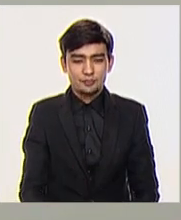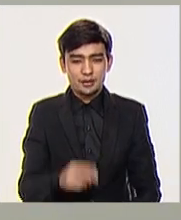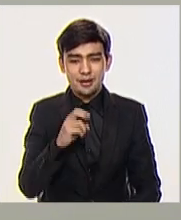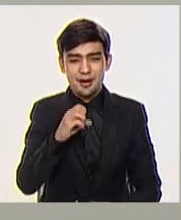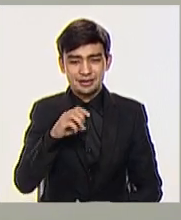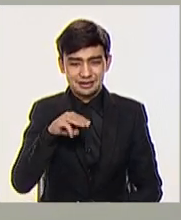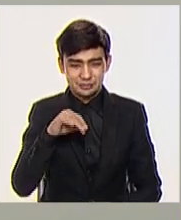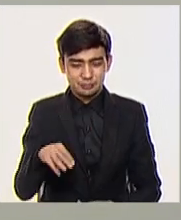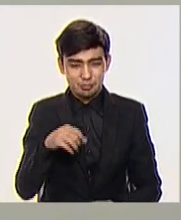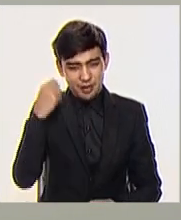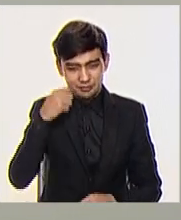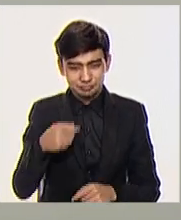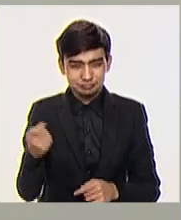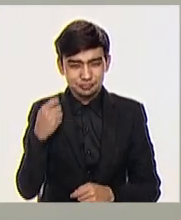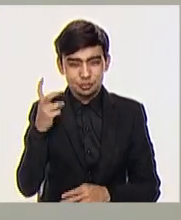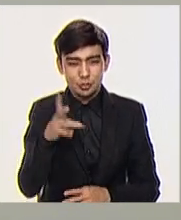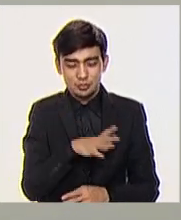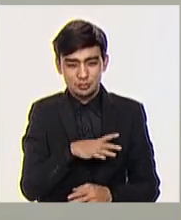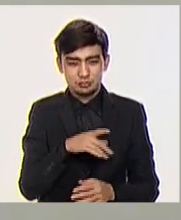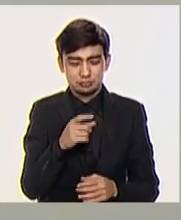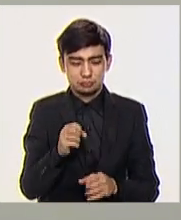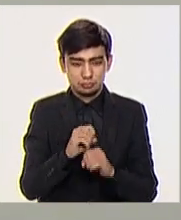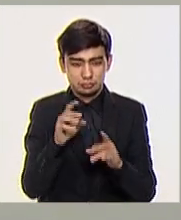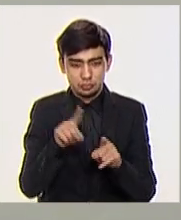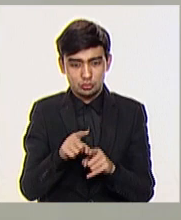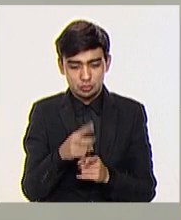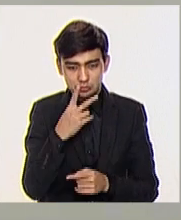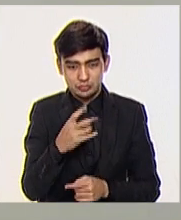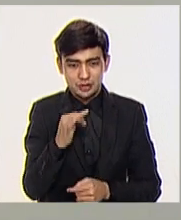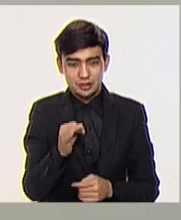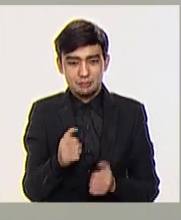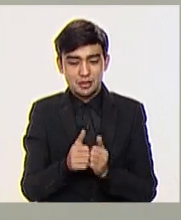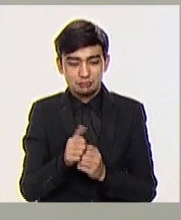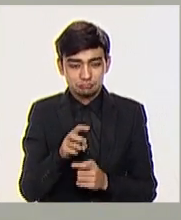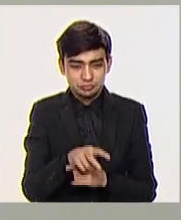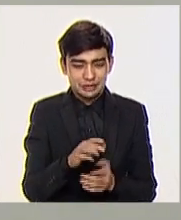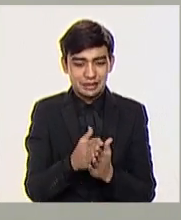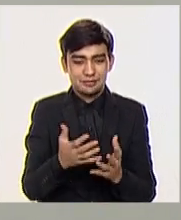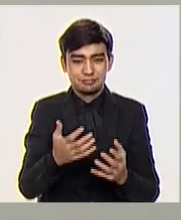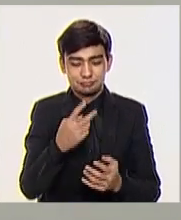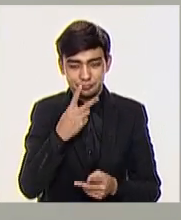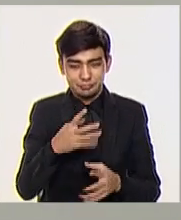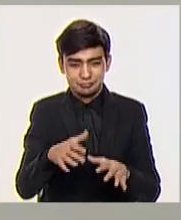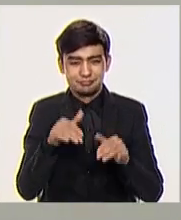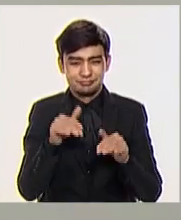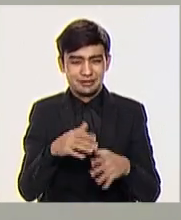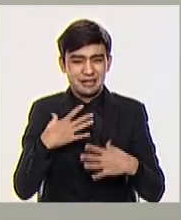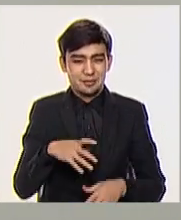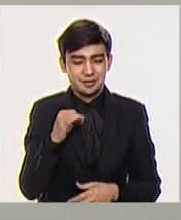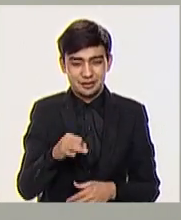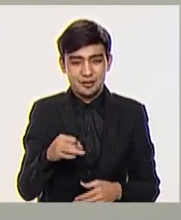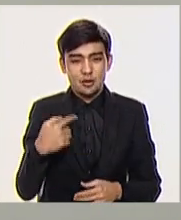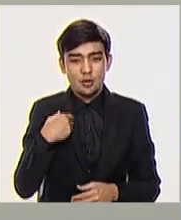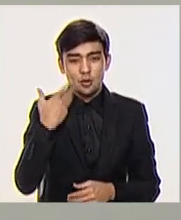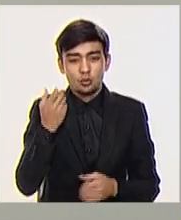Касым пас баранов, увидел, что на могиле что-то засверкало, подошел ближе и увидел книги. Брать не стал. После того, как мне стало известно об